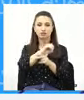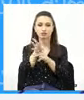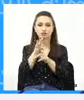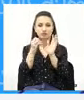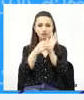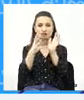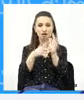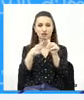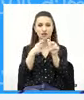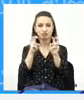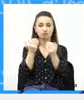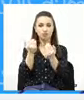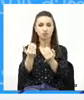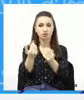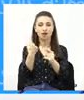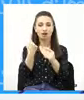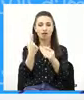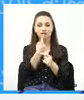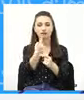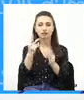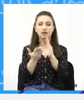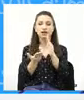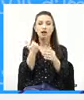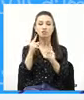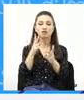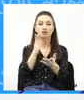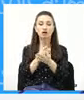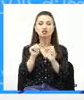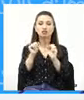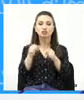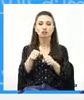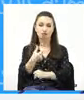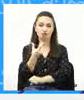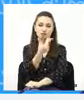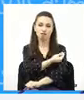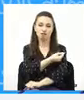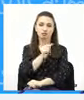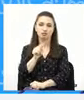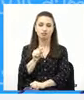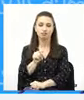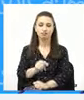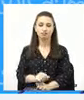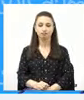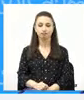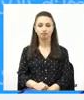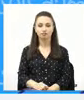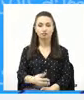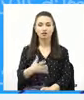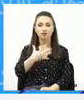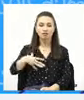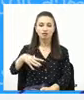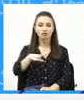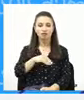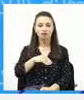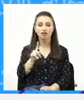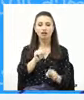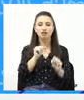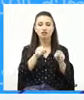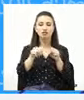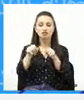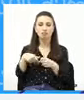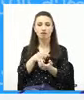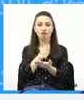ჰქვია, ერთადერთი გამოსავალი და შესაძლებლობა ეს არის აცრა. Ჩვენ ყველანაირი